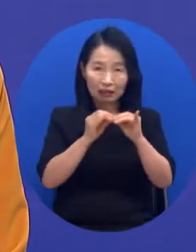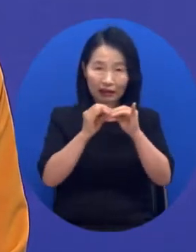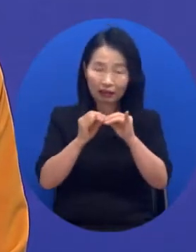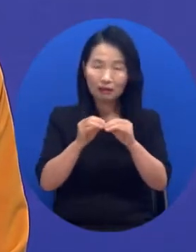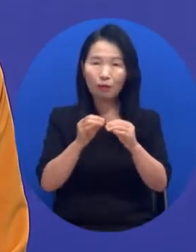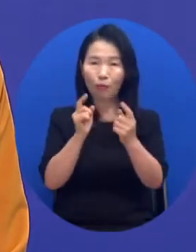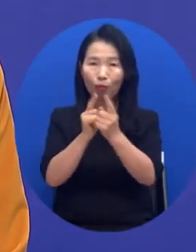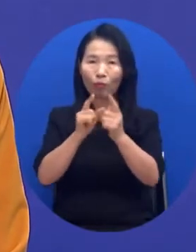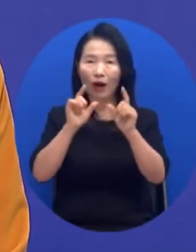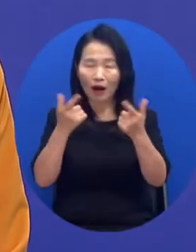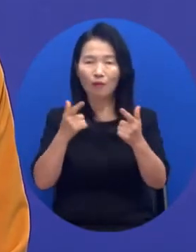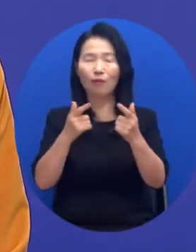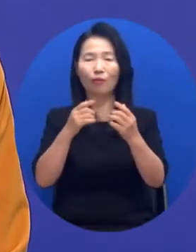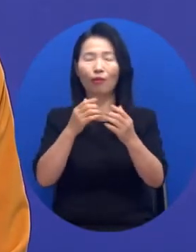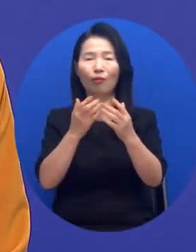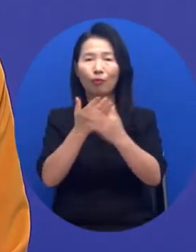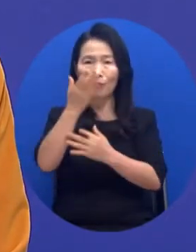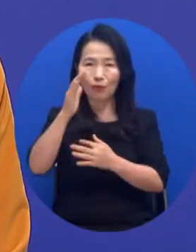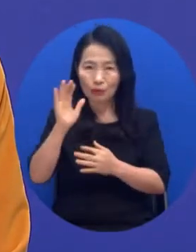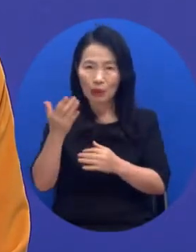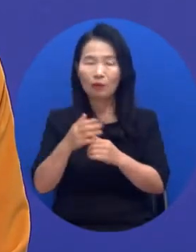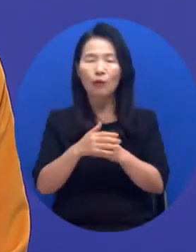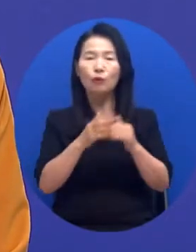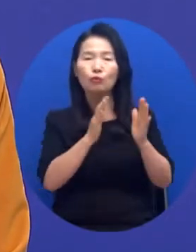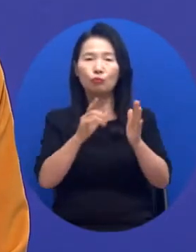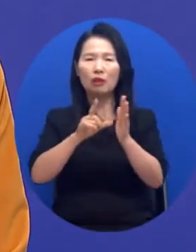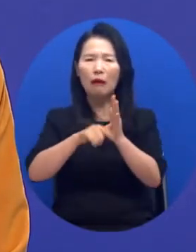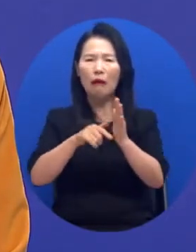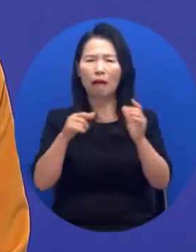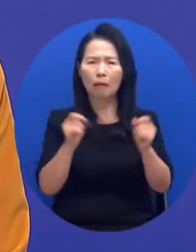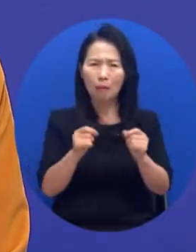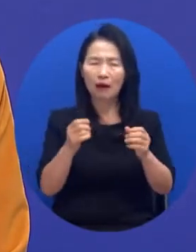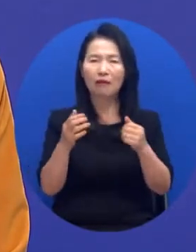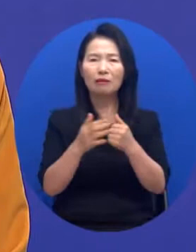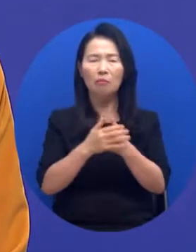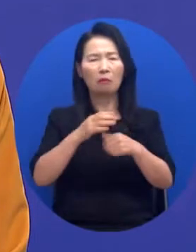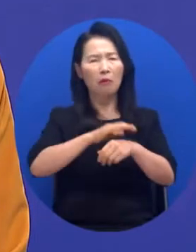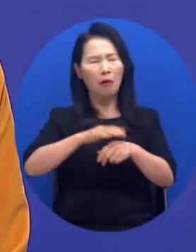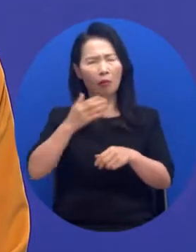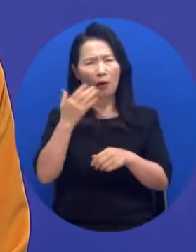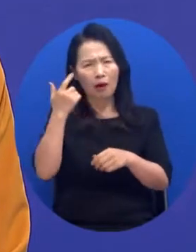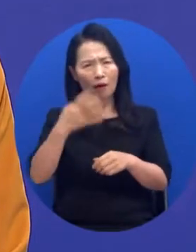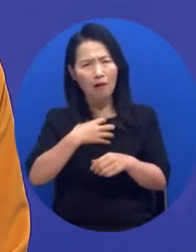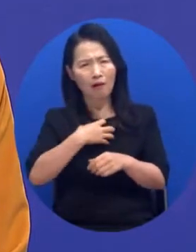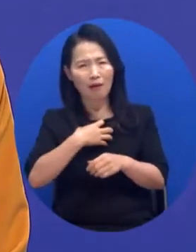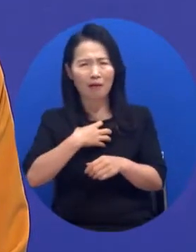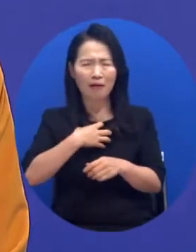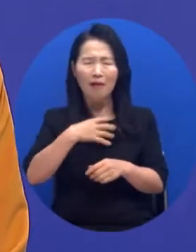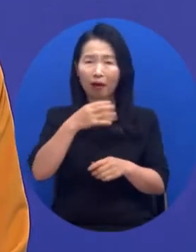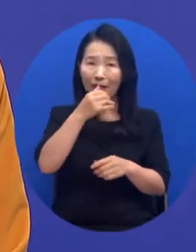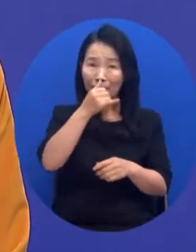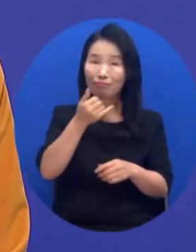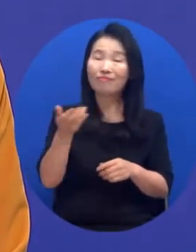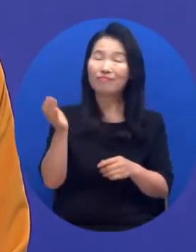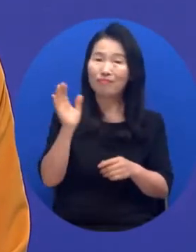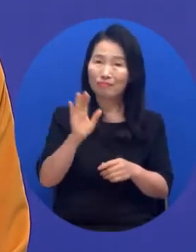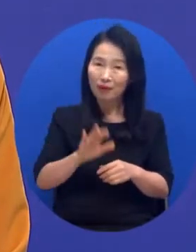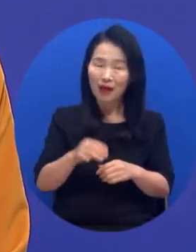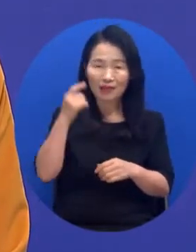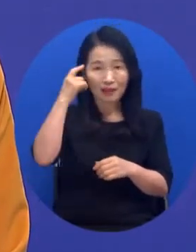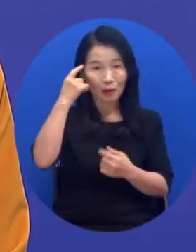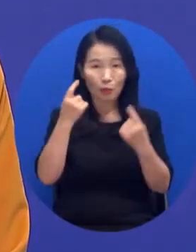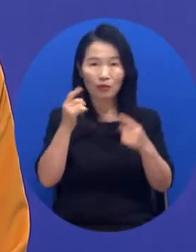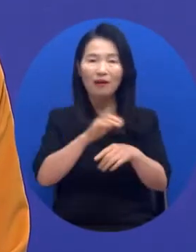으로 처리 해야 되고 게다가 또 이제 준비 시간이 짧아서 잘 열릴 수 있을까 뭐 이런 우려의 목소리도 있었는데 백학